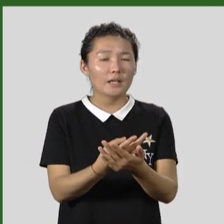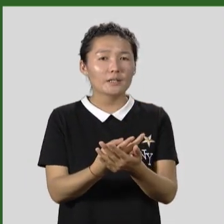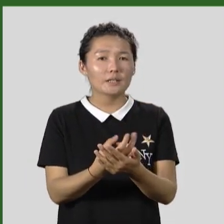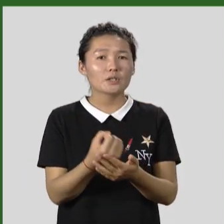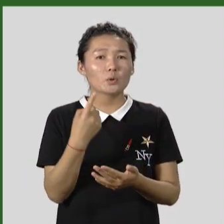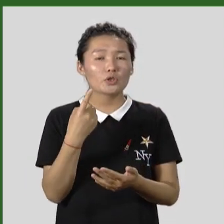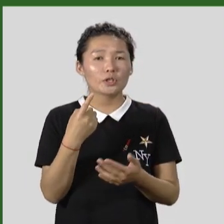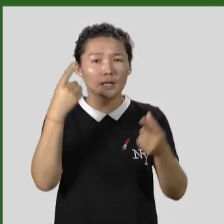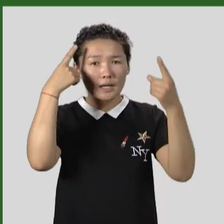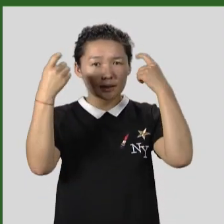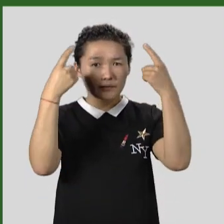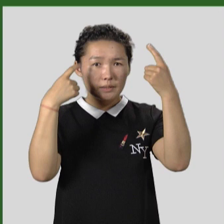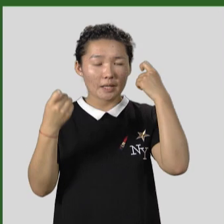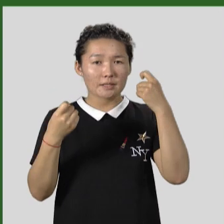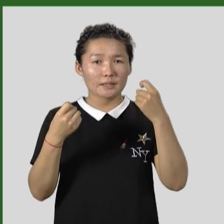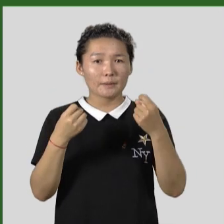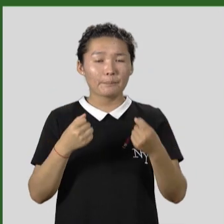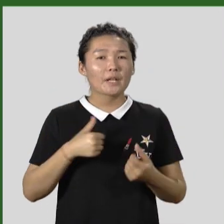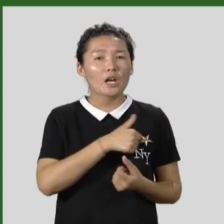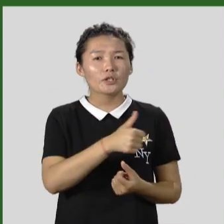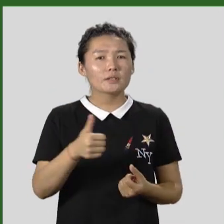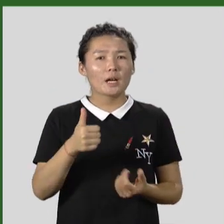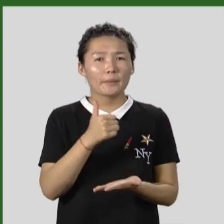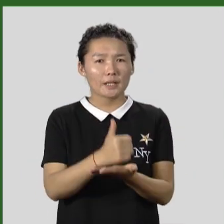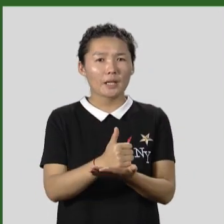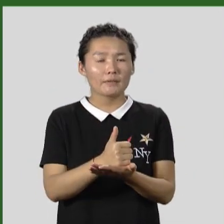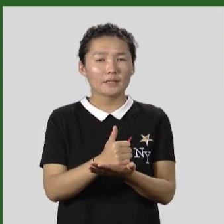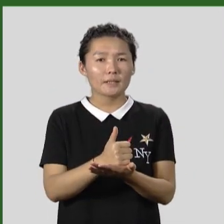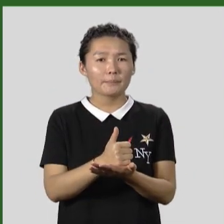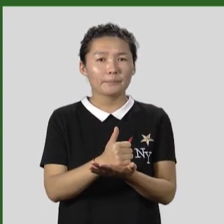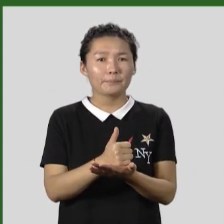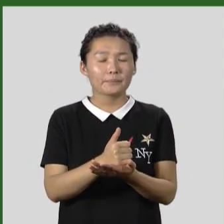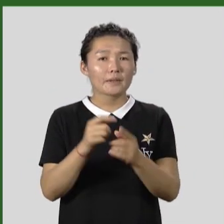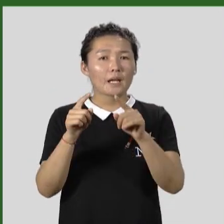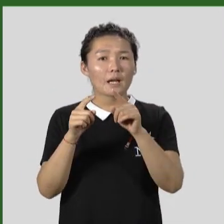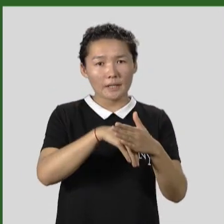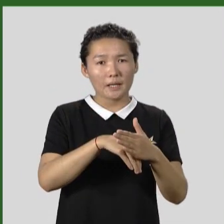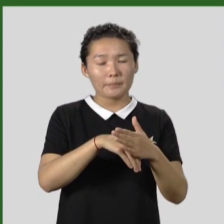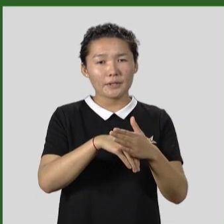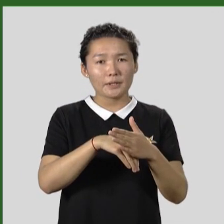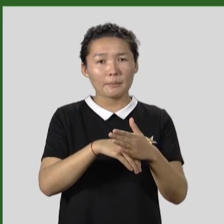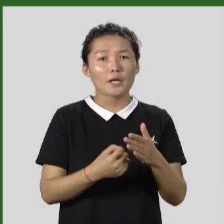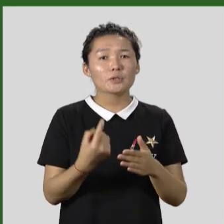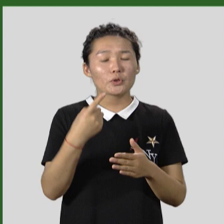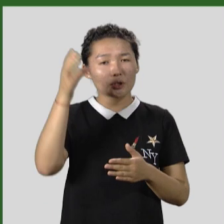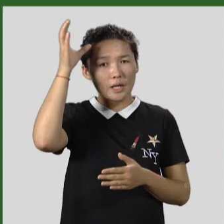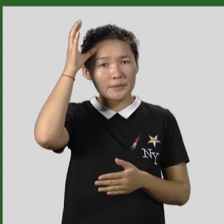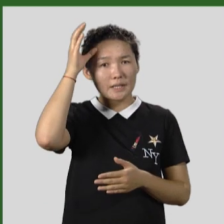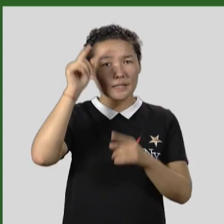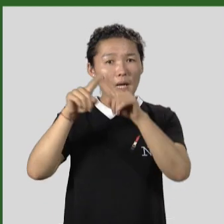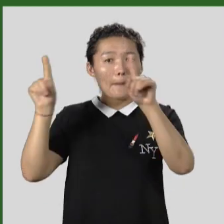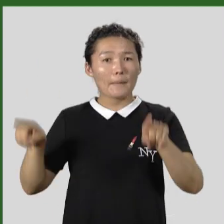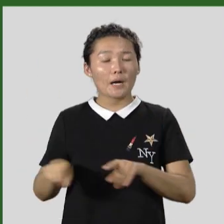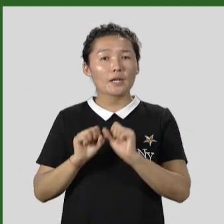информации, самые главные из которых – географические карты и планы. По карте можно выявить